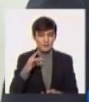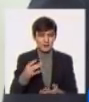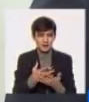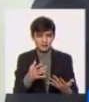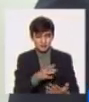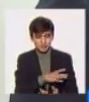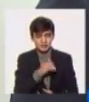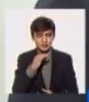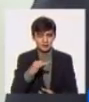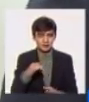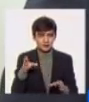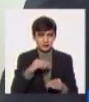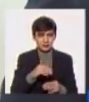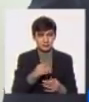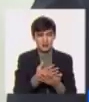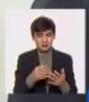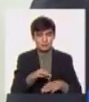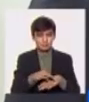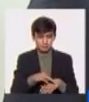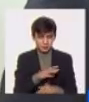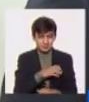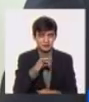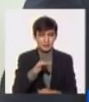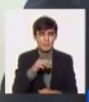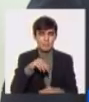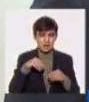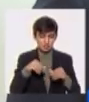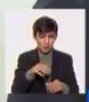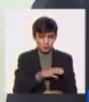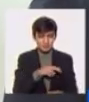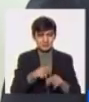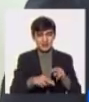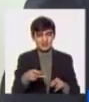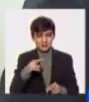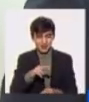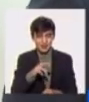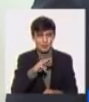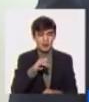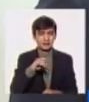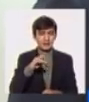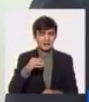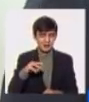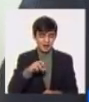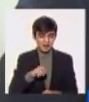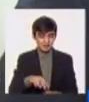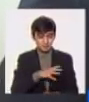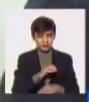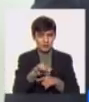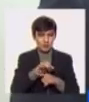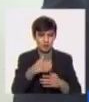разные, то есть инертные материалы, песок, там, строительные материалы, которые фактически не поставлялись в адрес контрагентов.